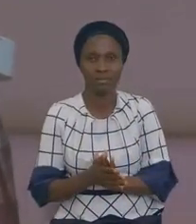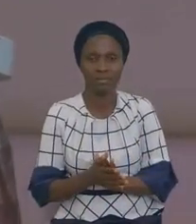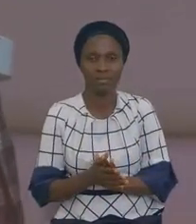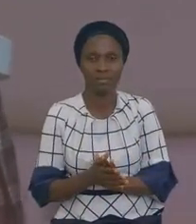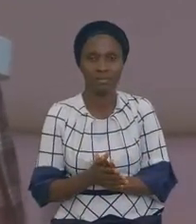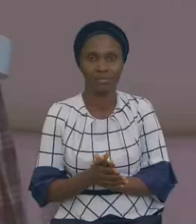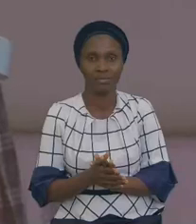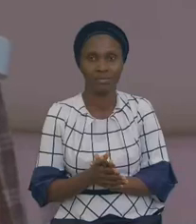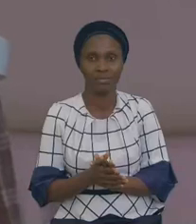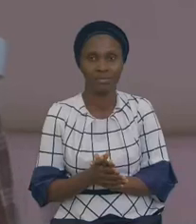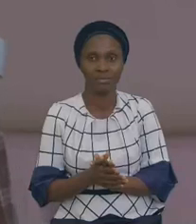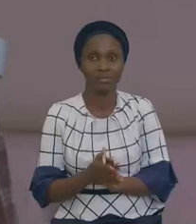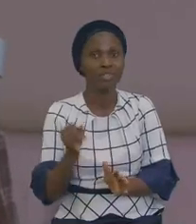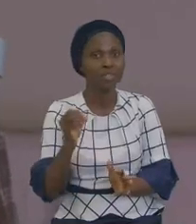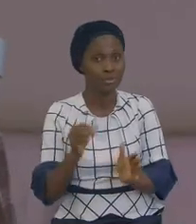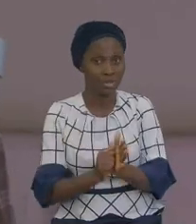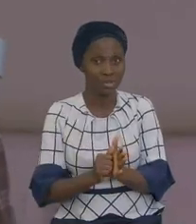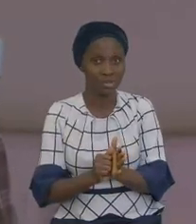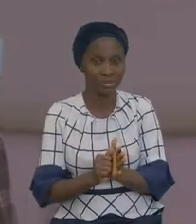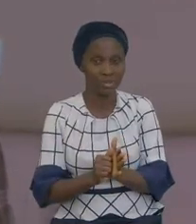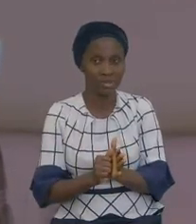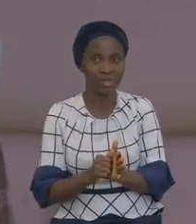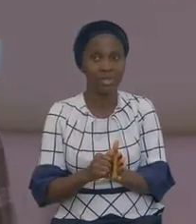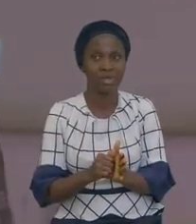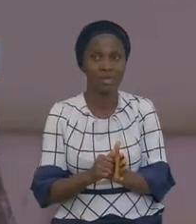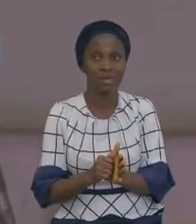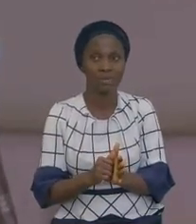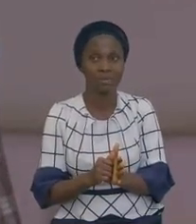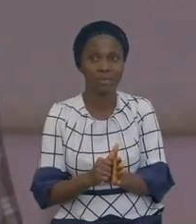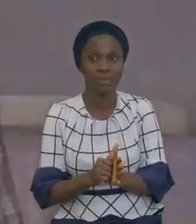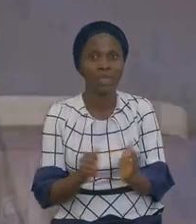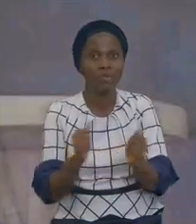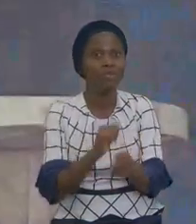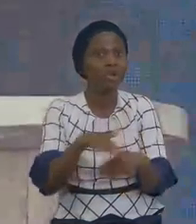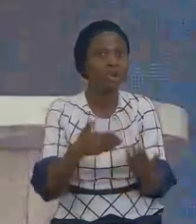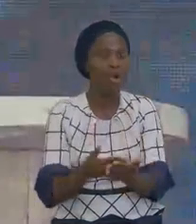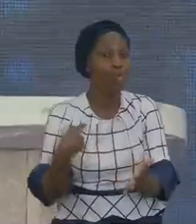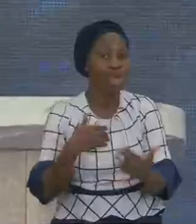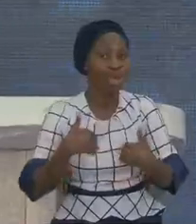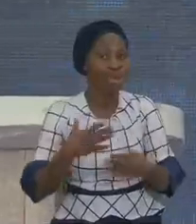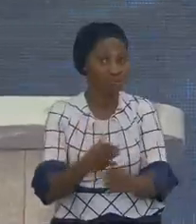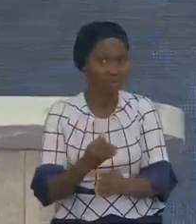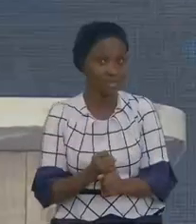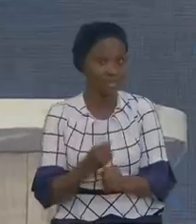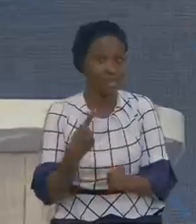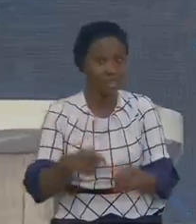Afin que tout ce que nous avons eu, la décision à suivre Christ.